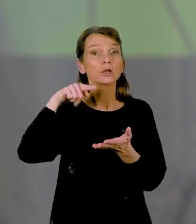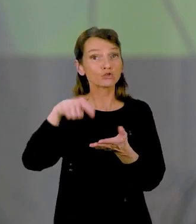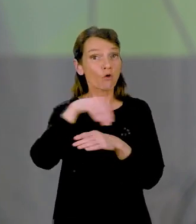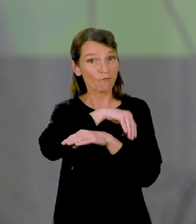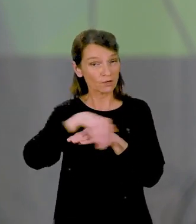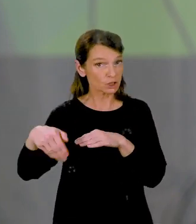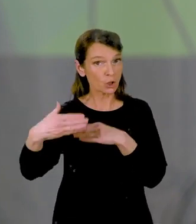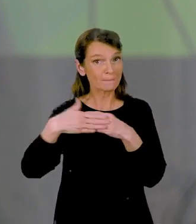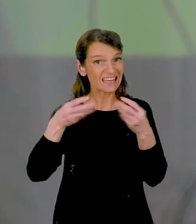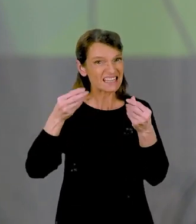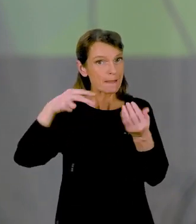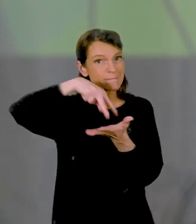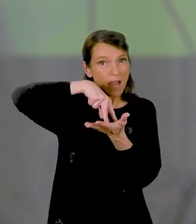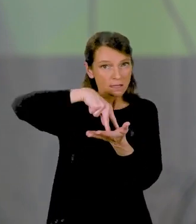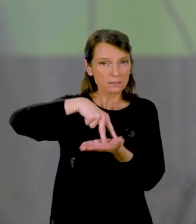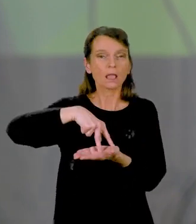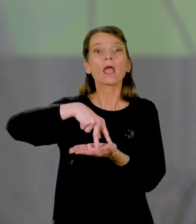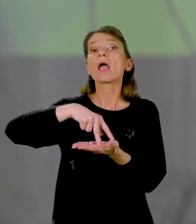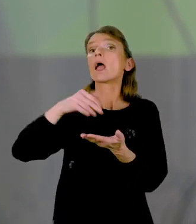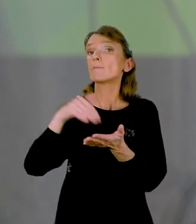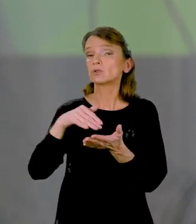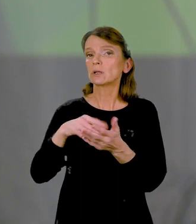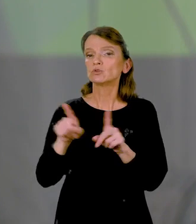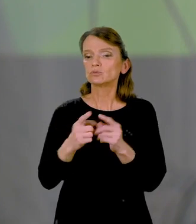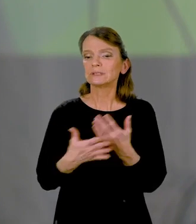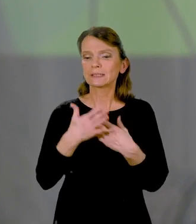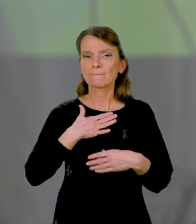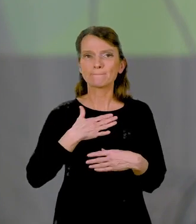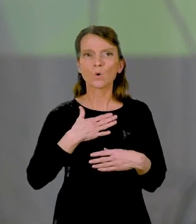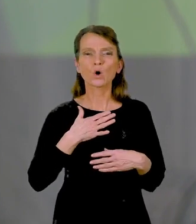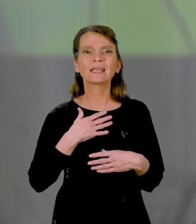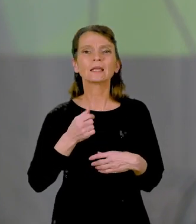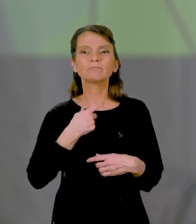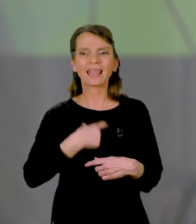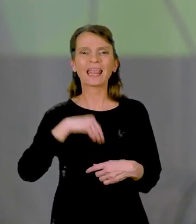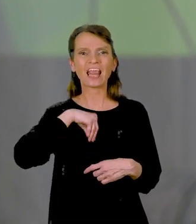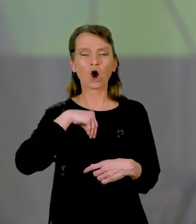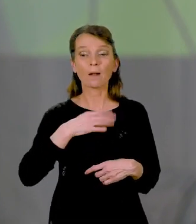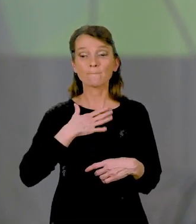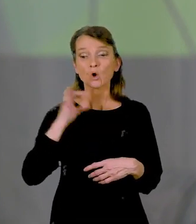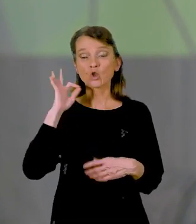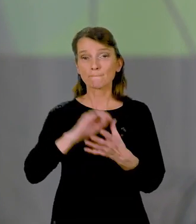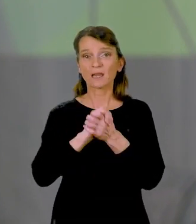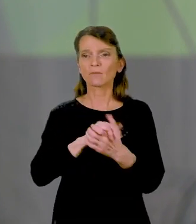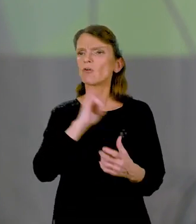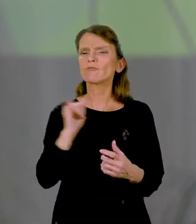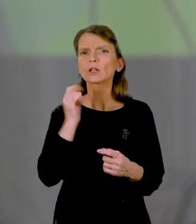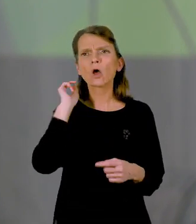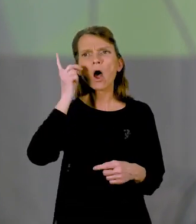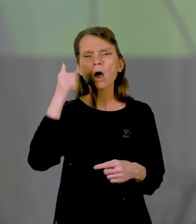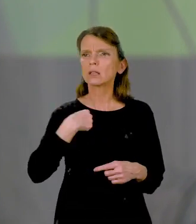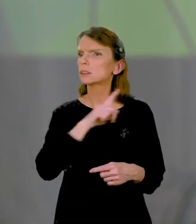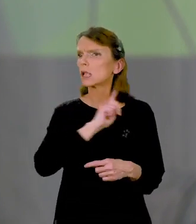prizemljenje je bilo vedno potrebno tudi za moj ego. Moj dobri prijatelj me vedno opozarja, da ne